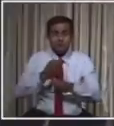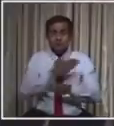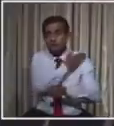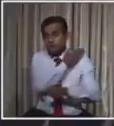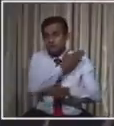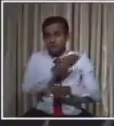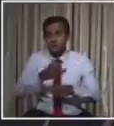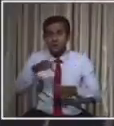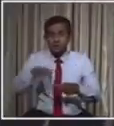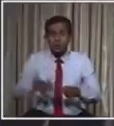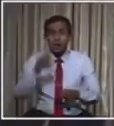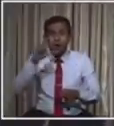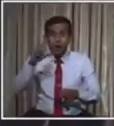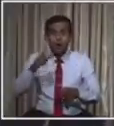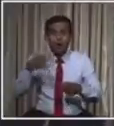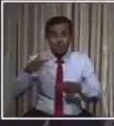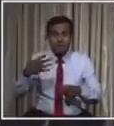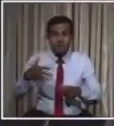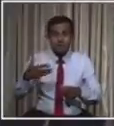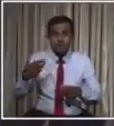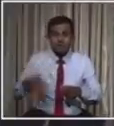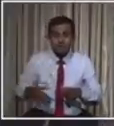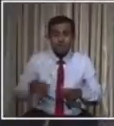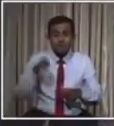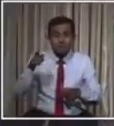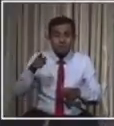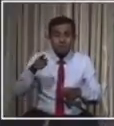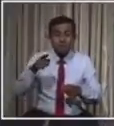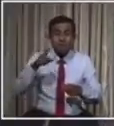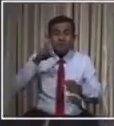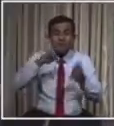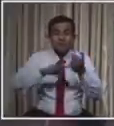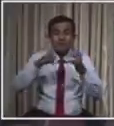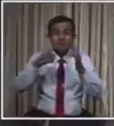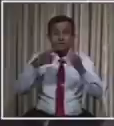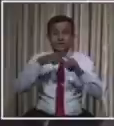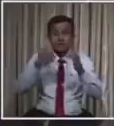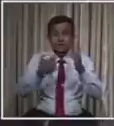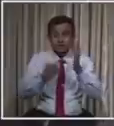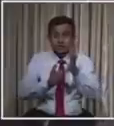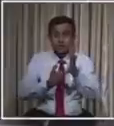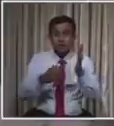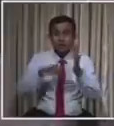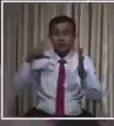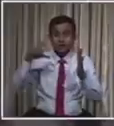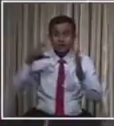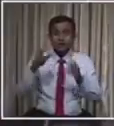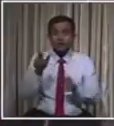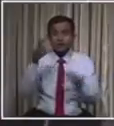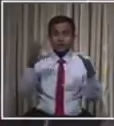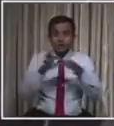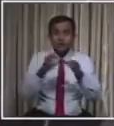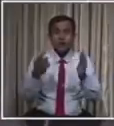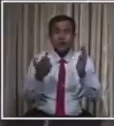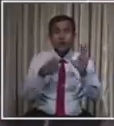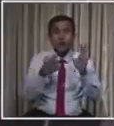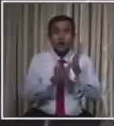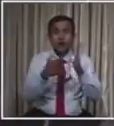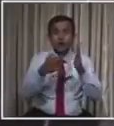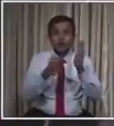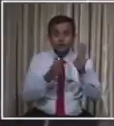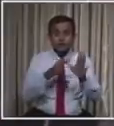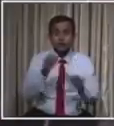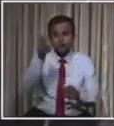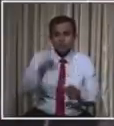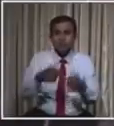ඉඳලා මේකේ කොන්තරක් කරගෙන හිටපු මේ සිකුරටෙක් කියන කම්පැනියත් එක්ක සම්බන්ධ වෙච්ච පුද්ගලයේ කරුණ අමරසේකර ඔබතුමා